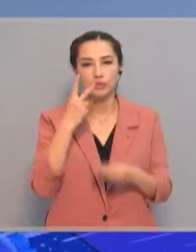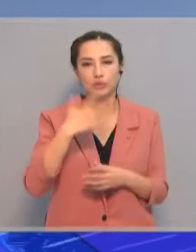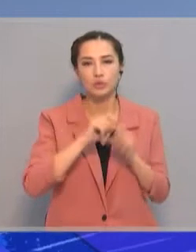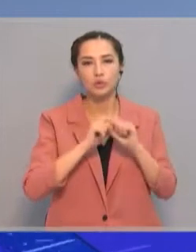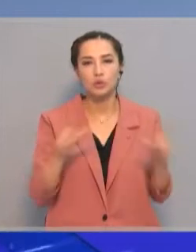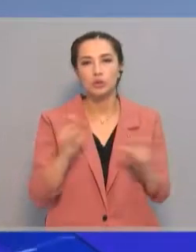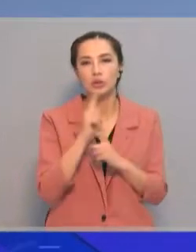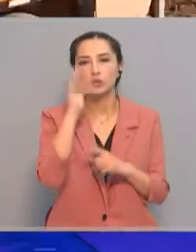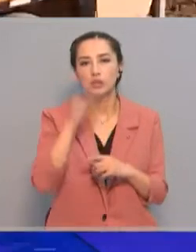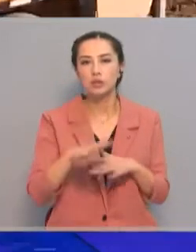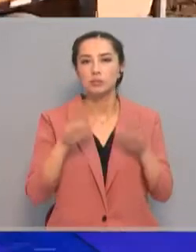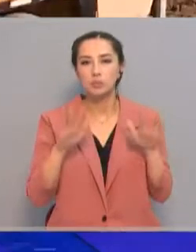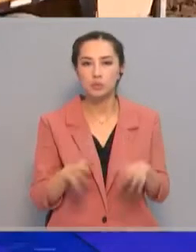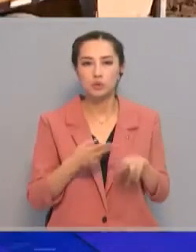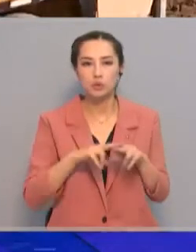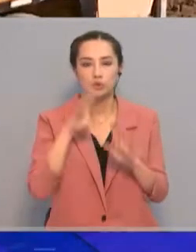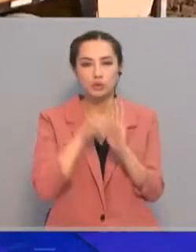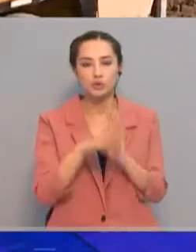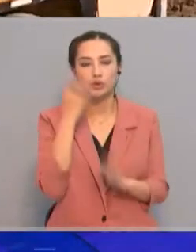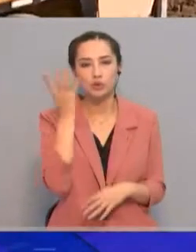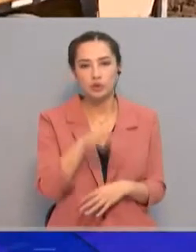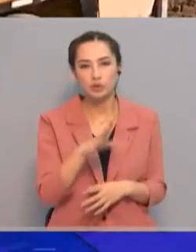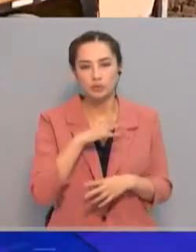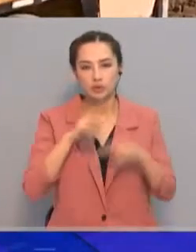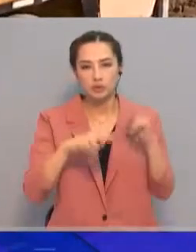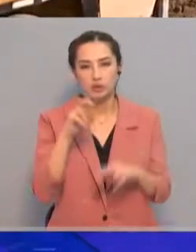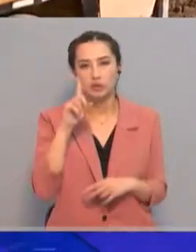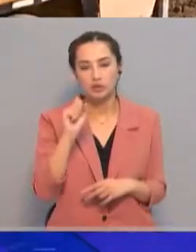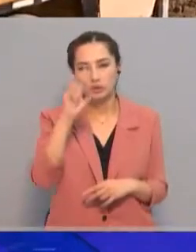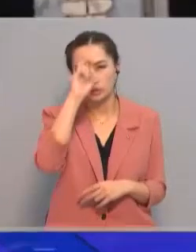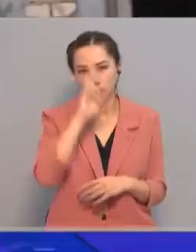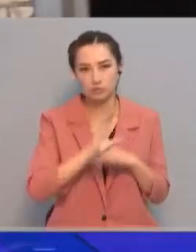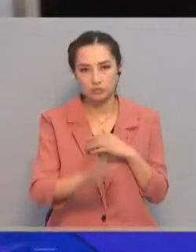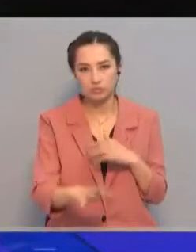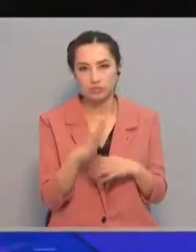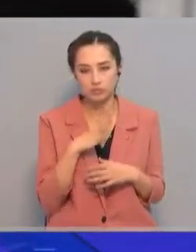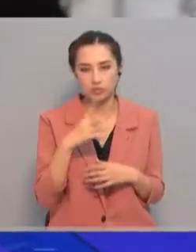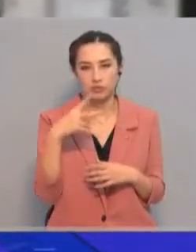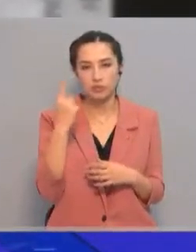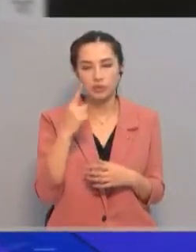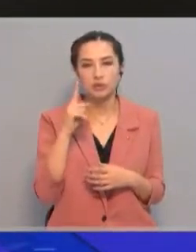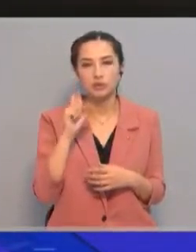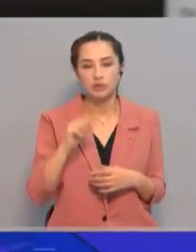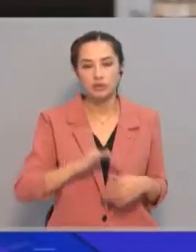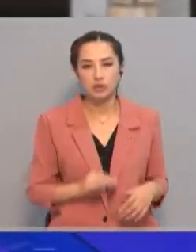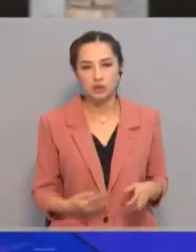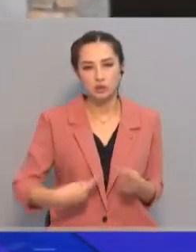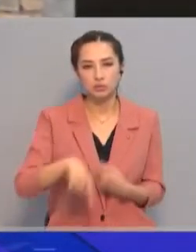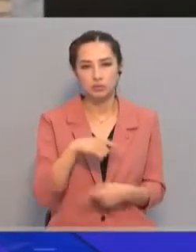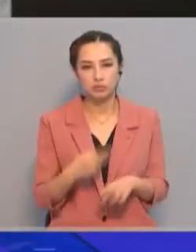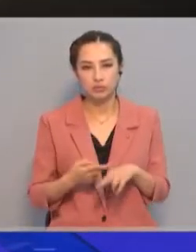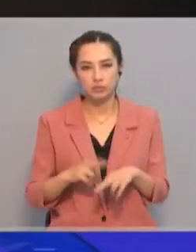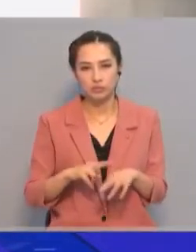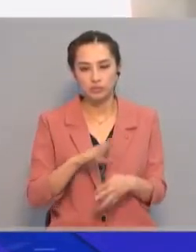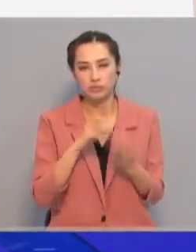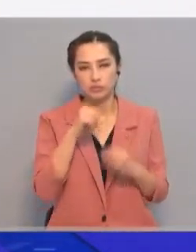на 11 тысяч мест. Из них 4 построены за счет государства, 21 за счет частных инвесторов. В этом новом